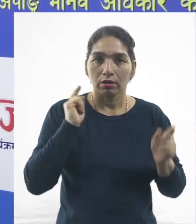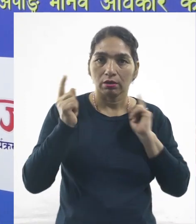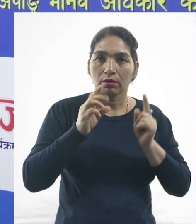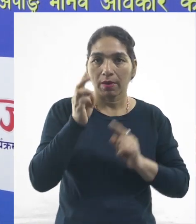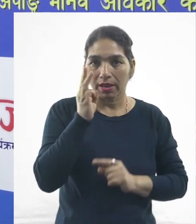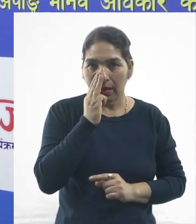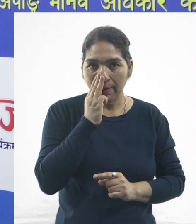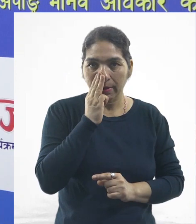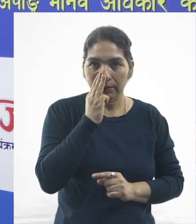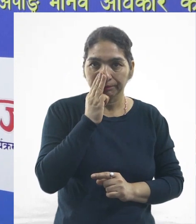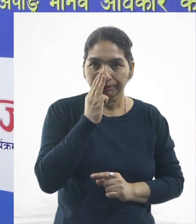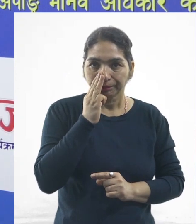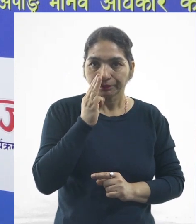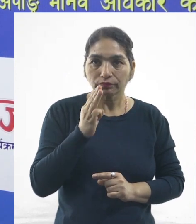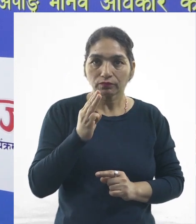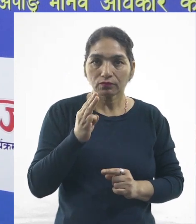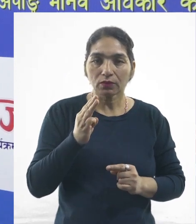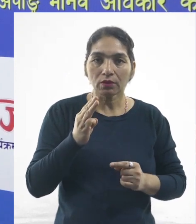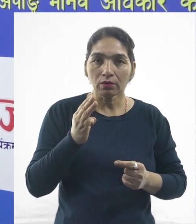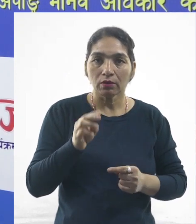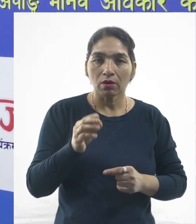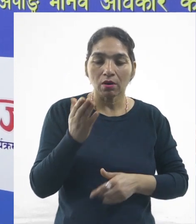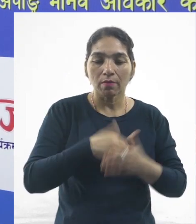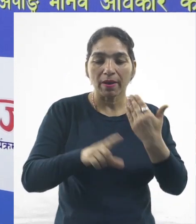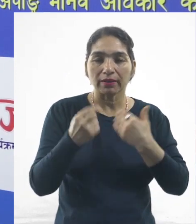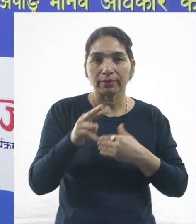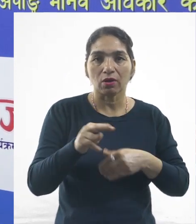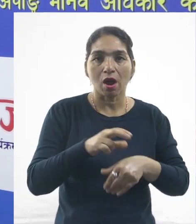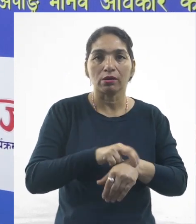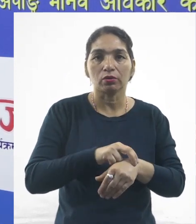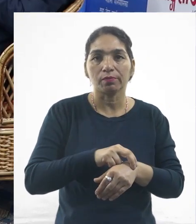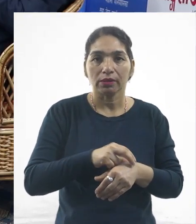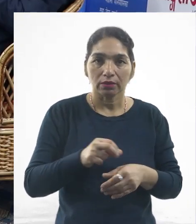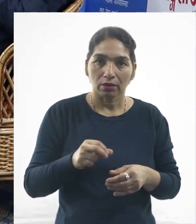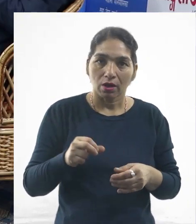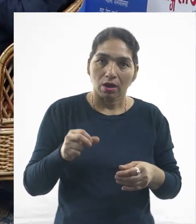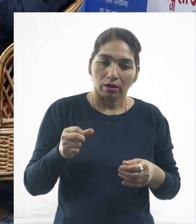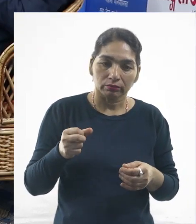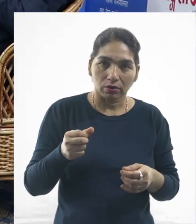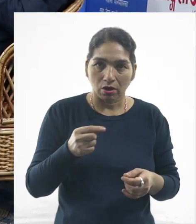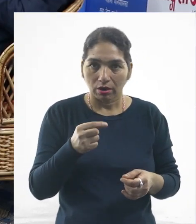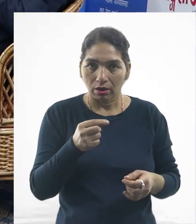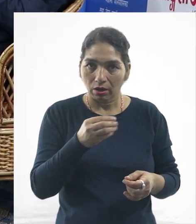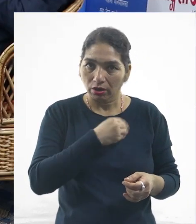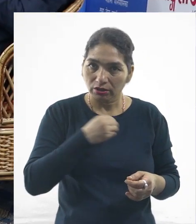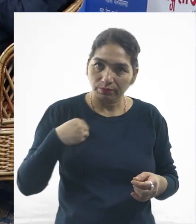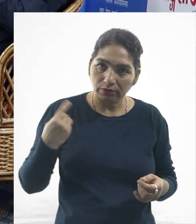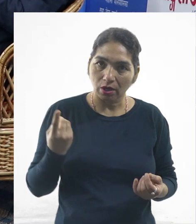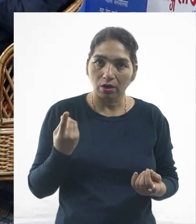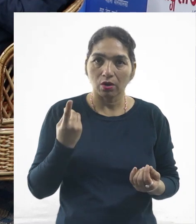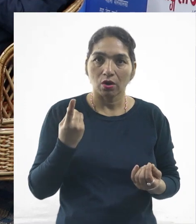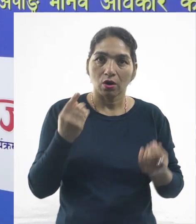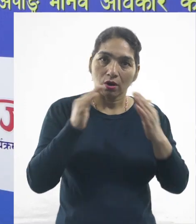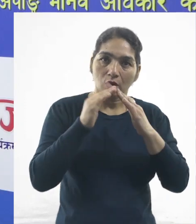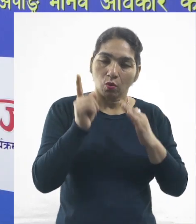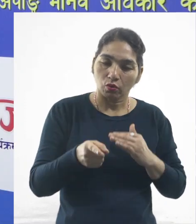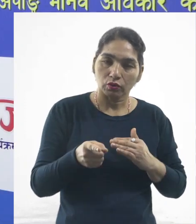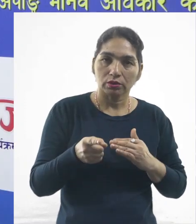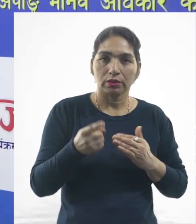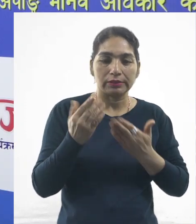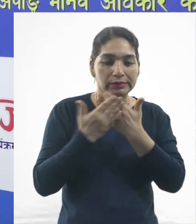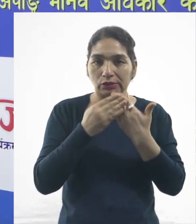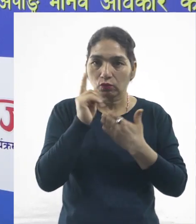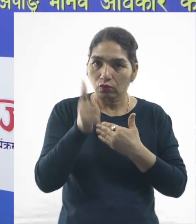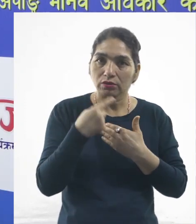चाहिँ अर्थोपेडिक हस्पिटल अपाङ्गता अर्थोपेडिक हस्पिटल होस् अपाङ्गता विद्यालय होस् भन्ने उहाँको सपना थियो। त्यो सपनालाई साकार पार्न